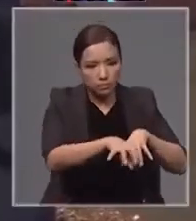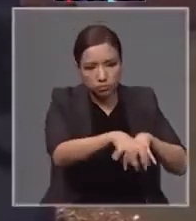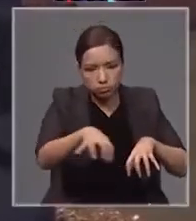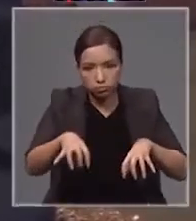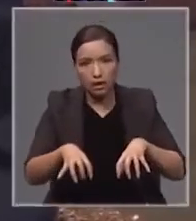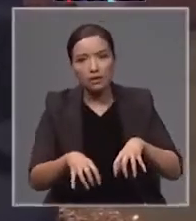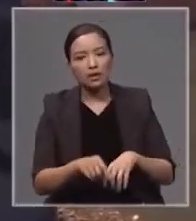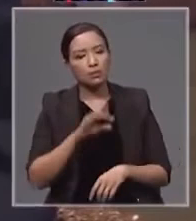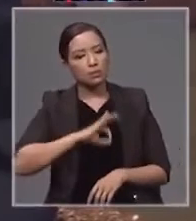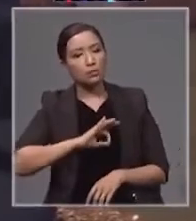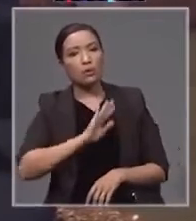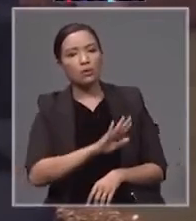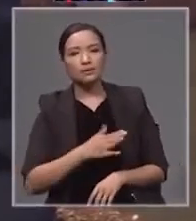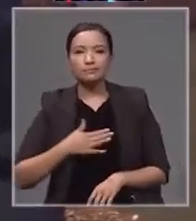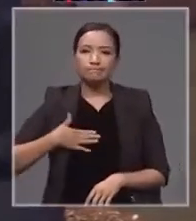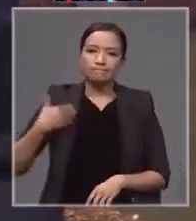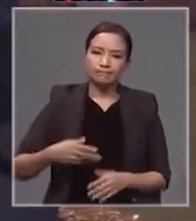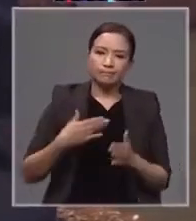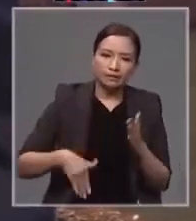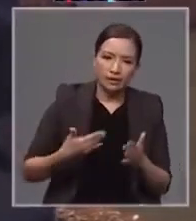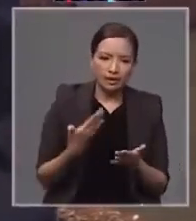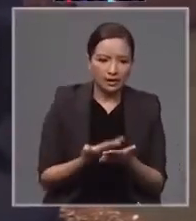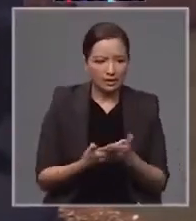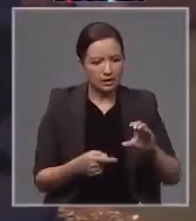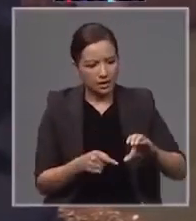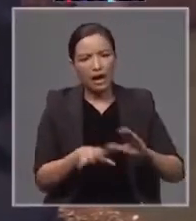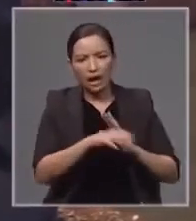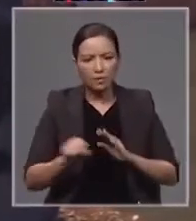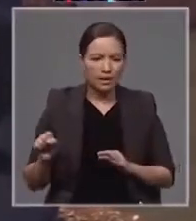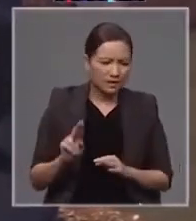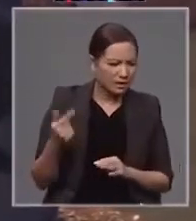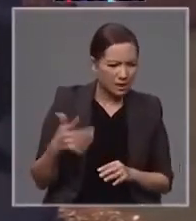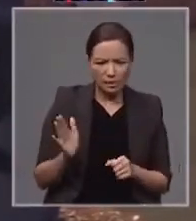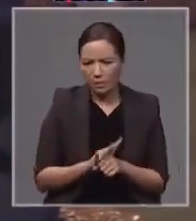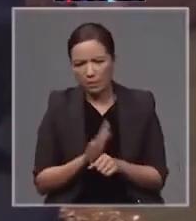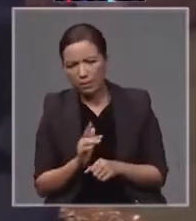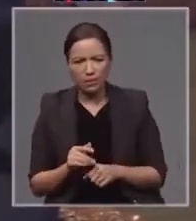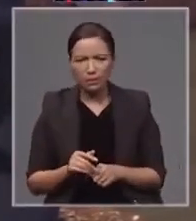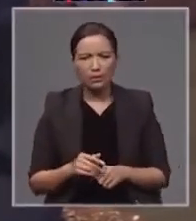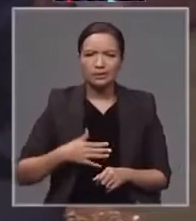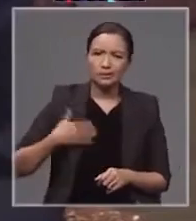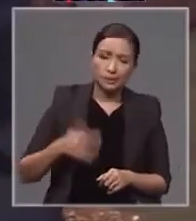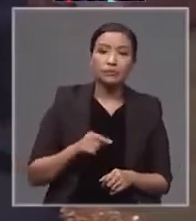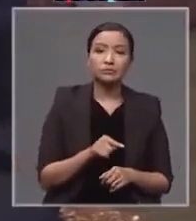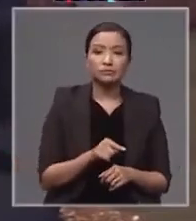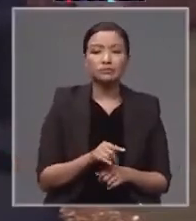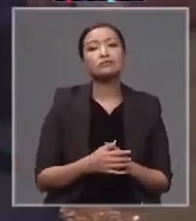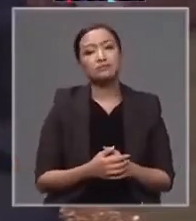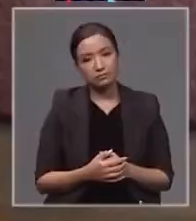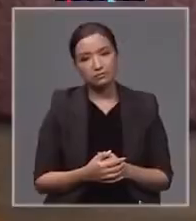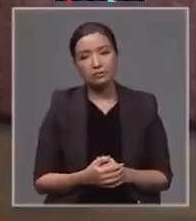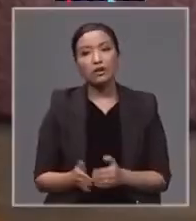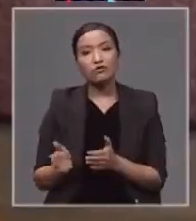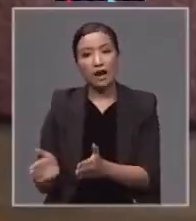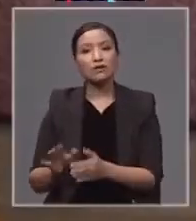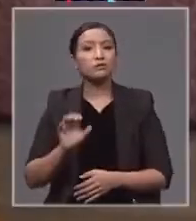ขาก็รู้สึกว่าเขาลำบากจะใช้เงินอย่างนี้ก็ไม่ได้อย่างนั้นก็ไม่พออะไรเงี้ยก็เลยแล้วก็ทางฝ่ายไอ้สปสช.